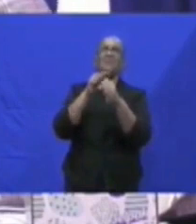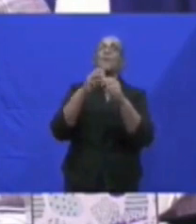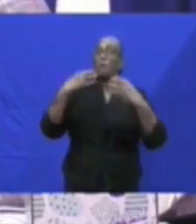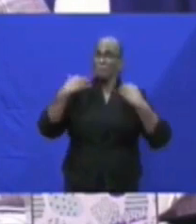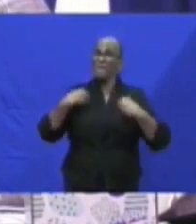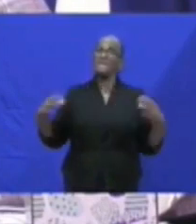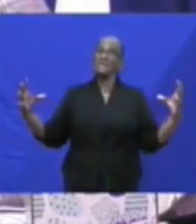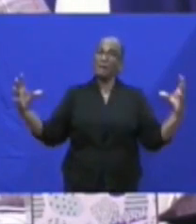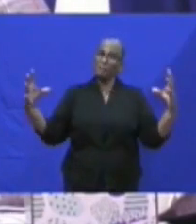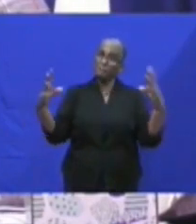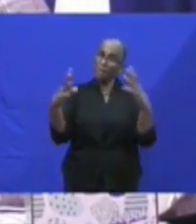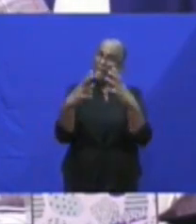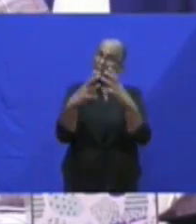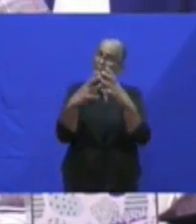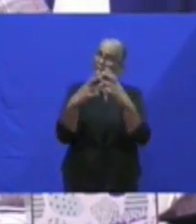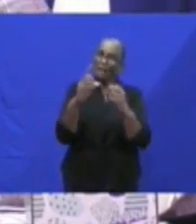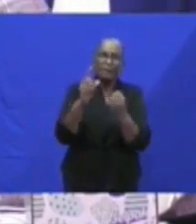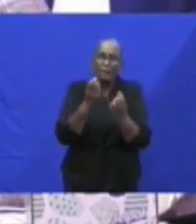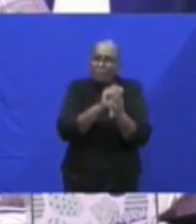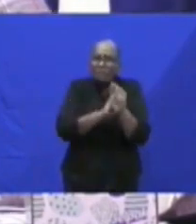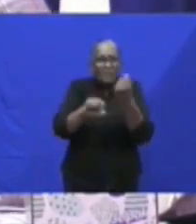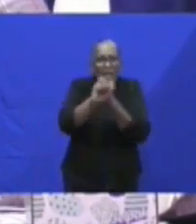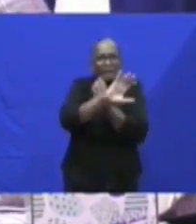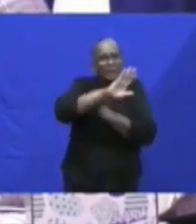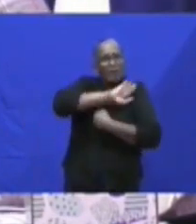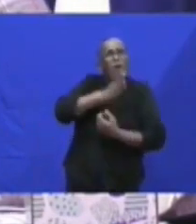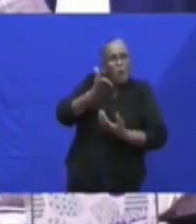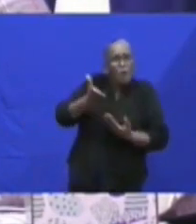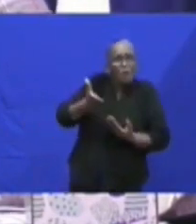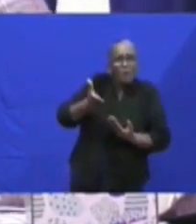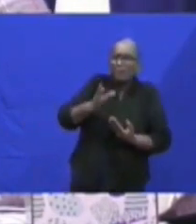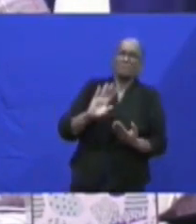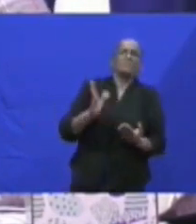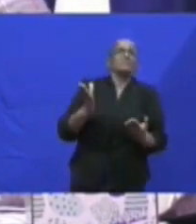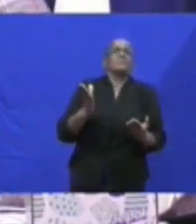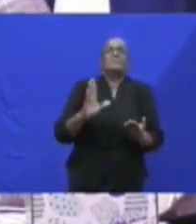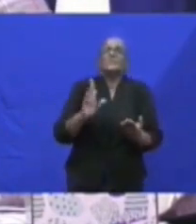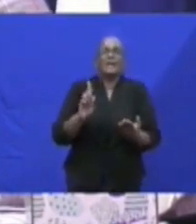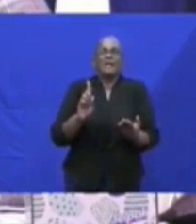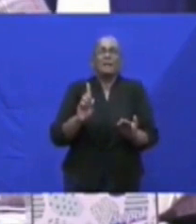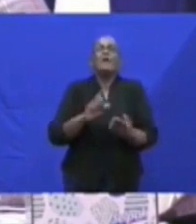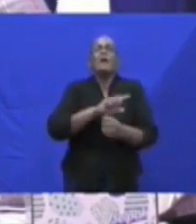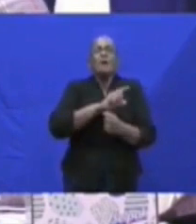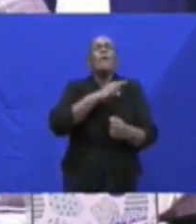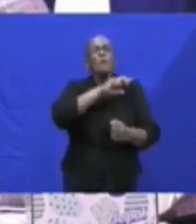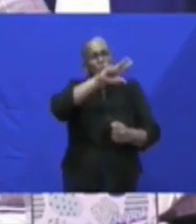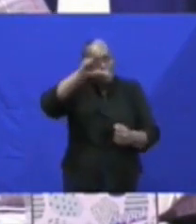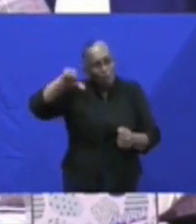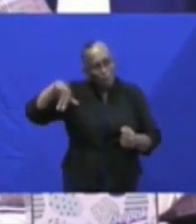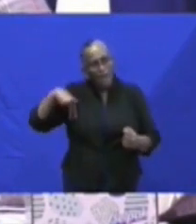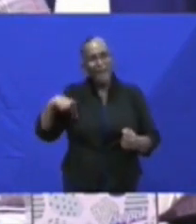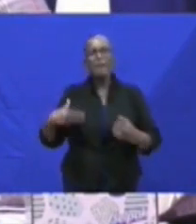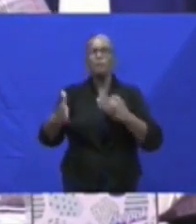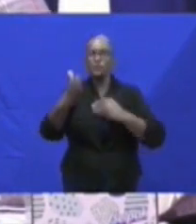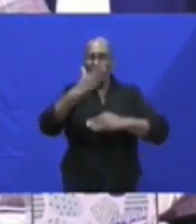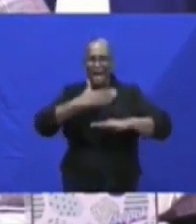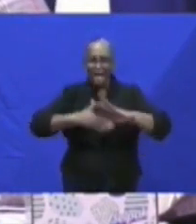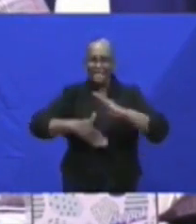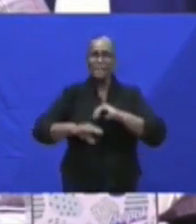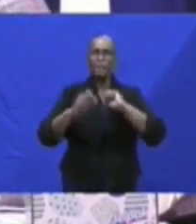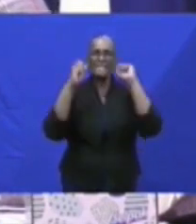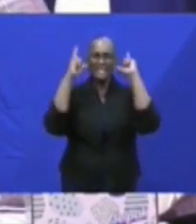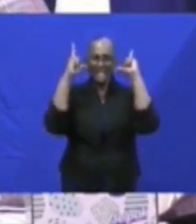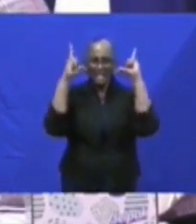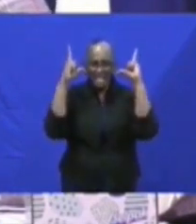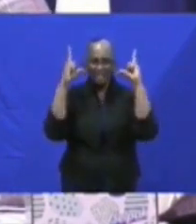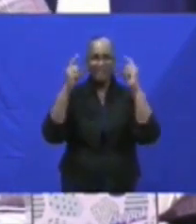elkaar ook moeten veranderen. Wij moeten veranderen in de wijze om te overleven. We moeten